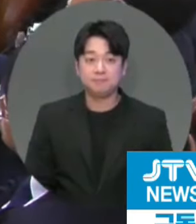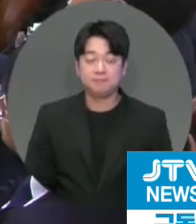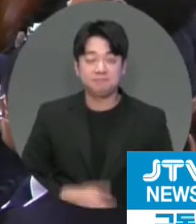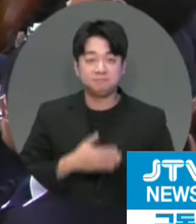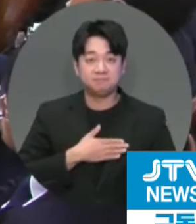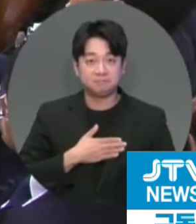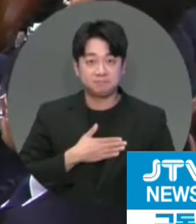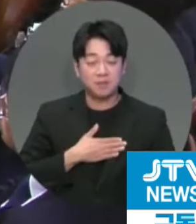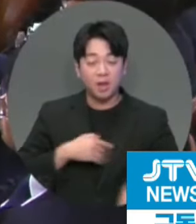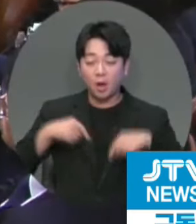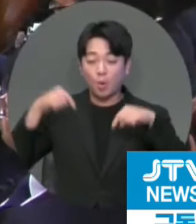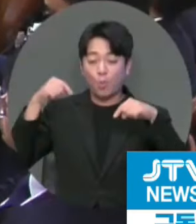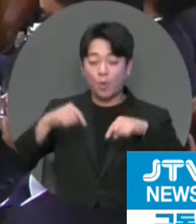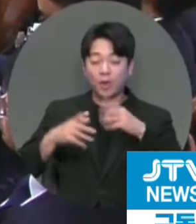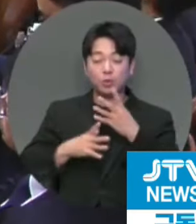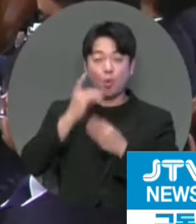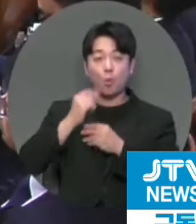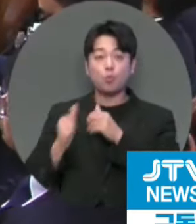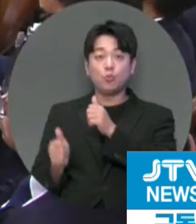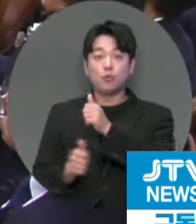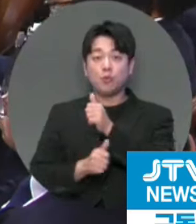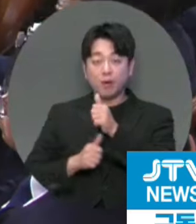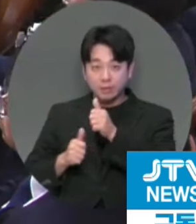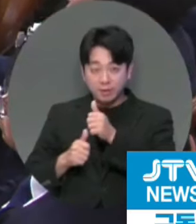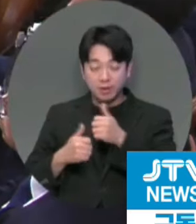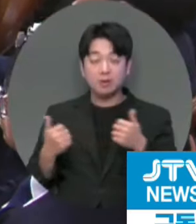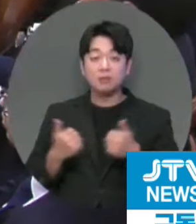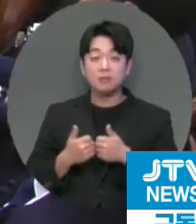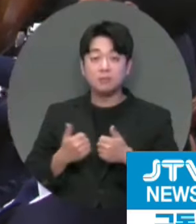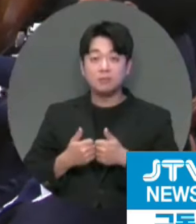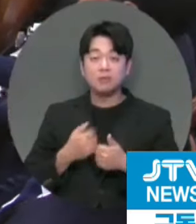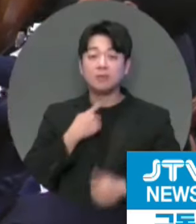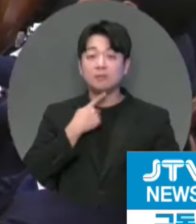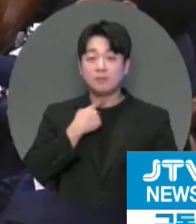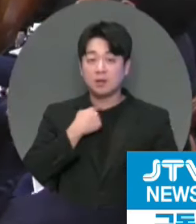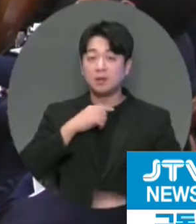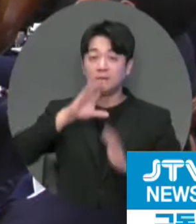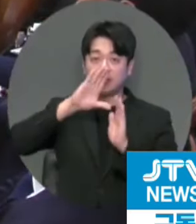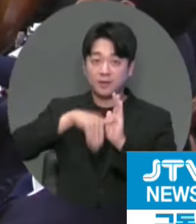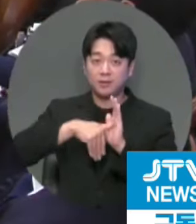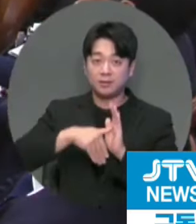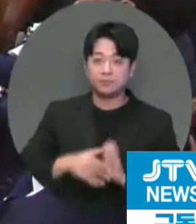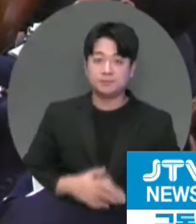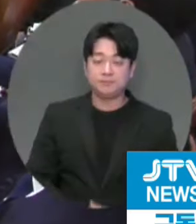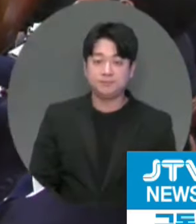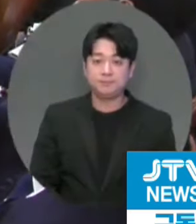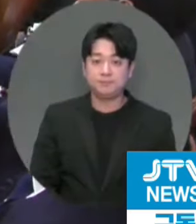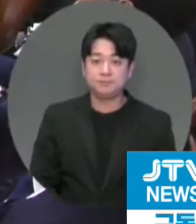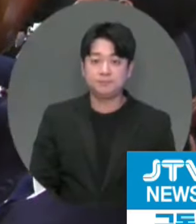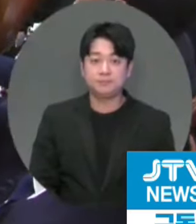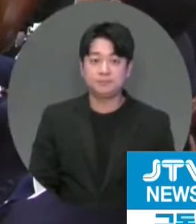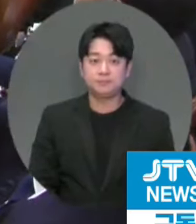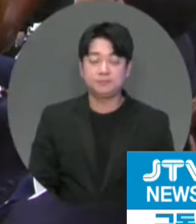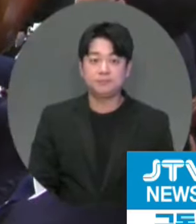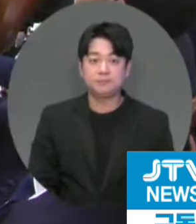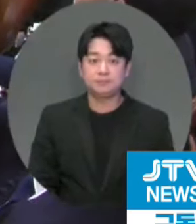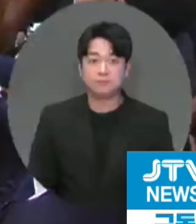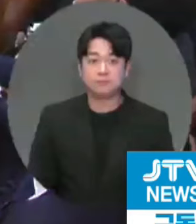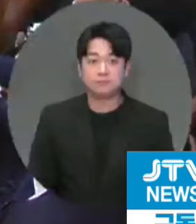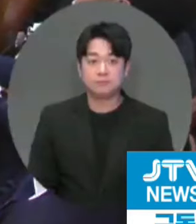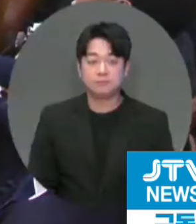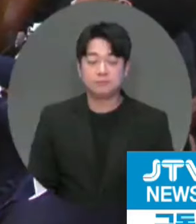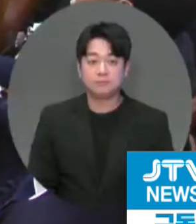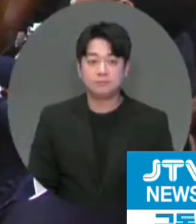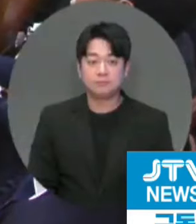외통위에서 국정감사를 유럽에 나갔었는데요. 그때 이상하게